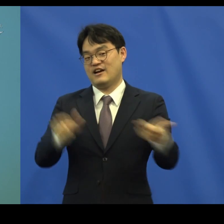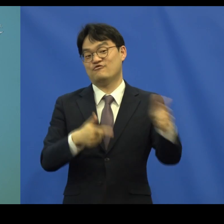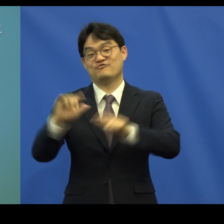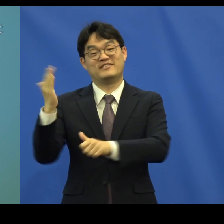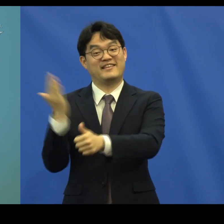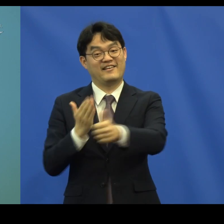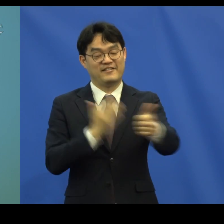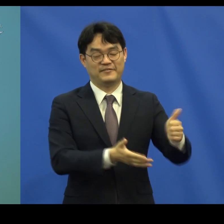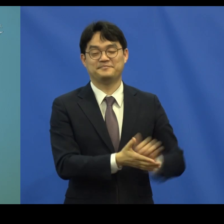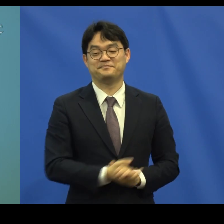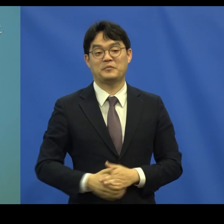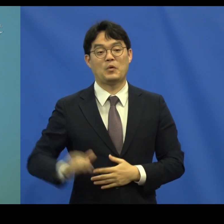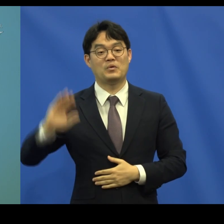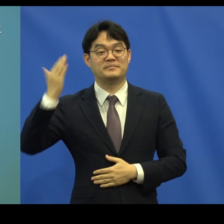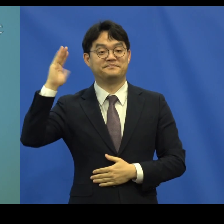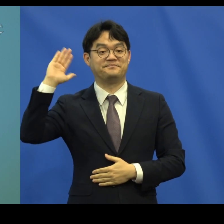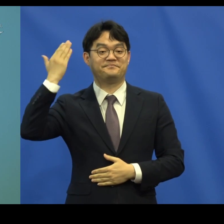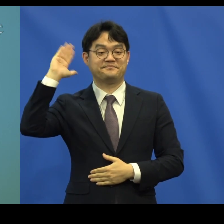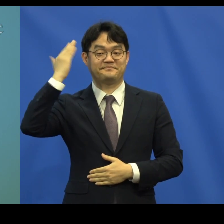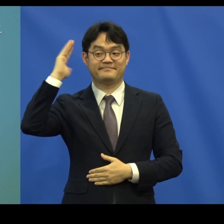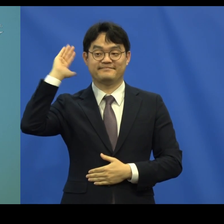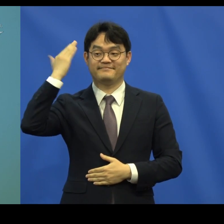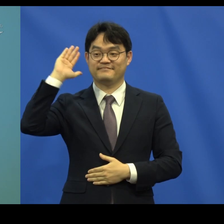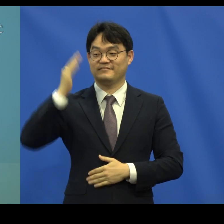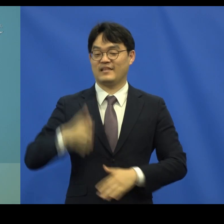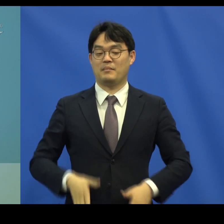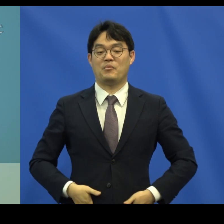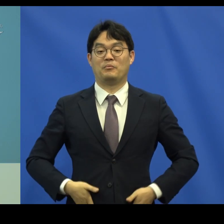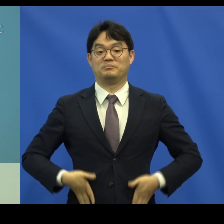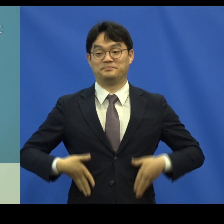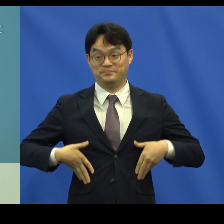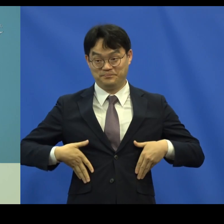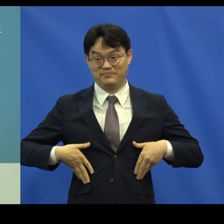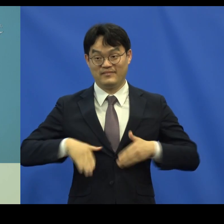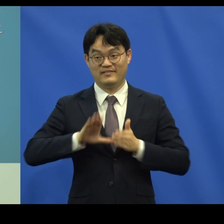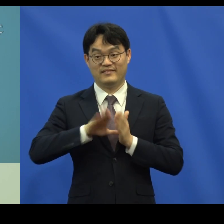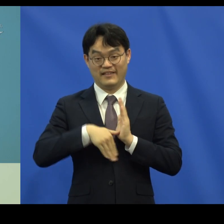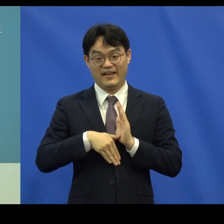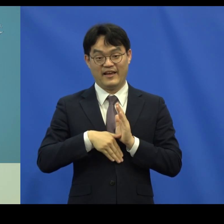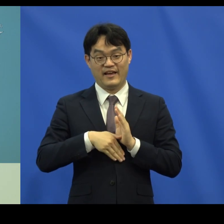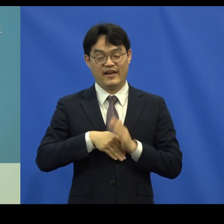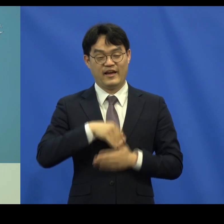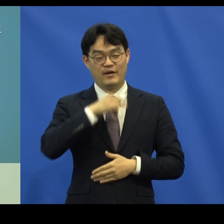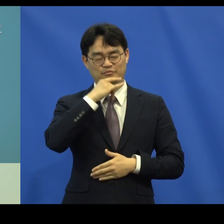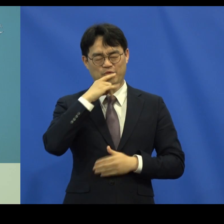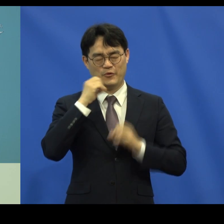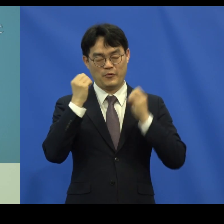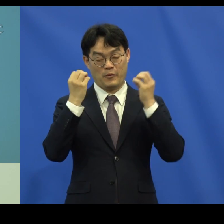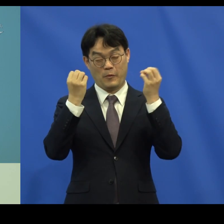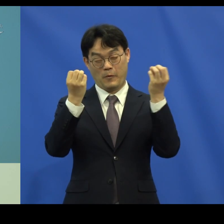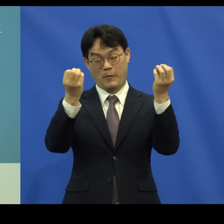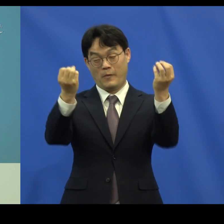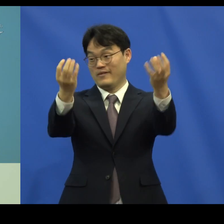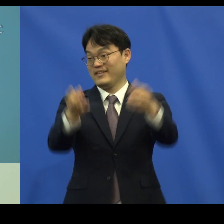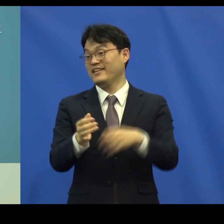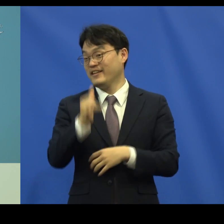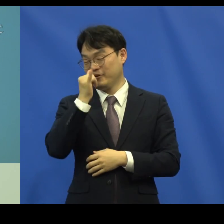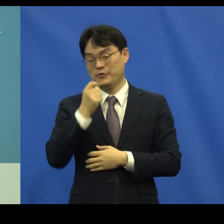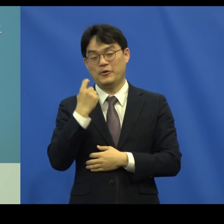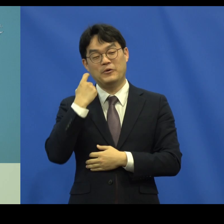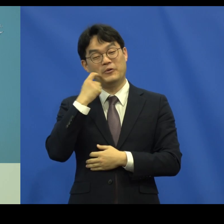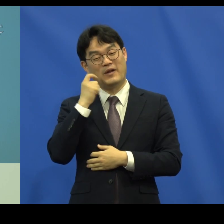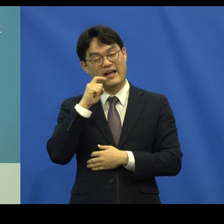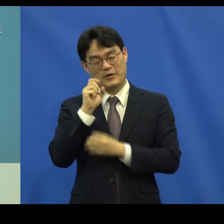자, 요즘 우리가 이 봄에 이제 벚꽃 또 개나리 또 우리 교회 앞에 마당에 보면 뭐